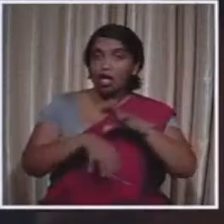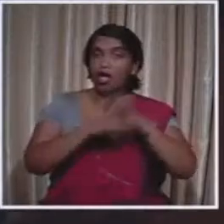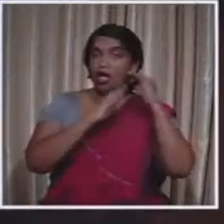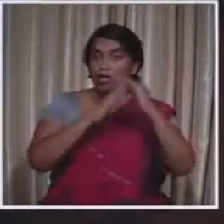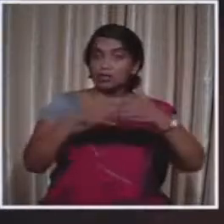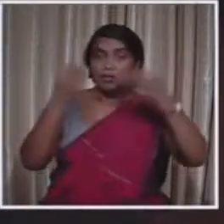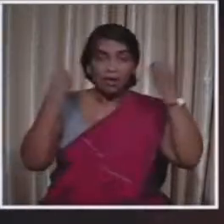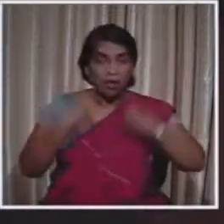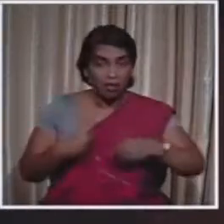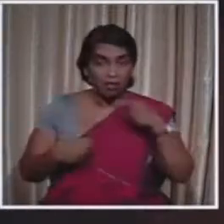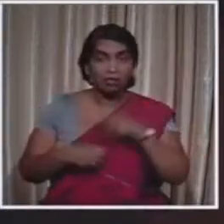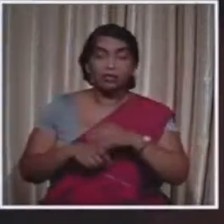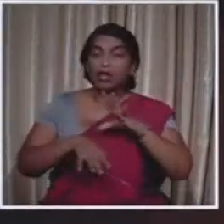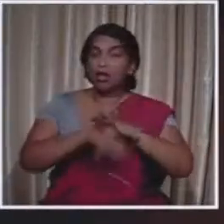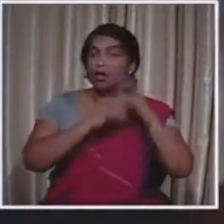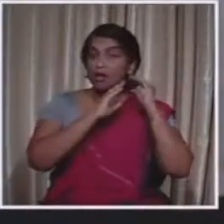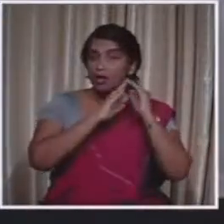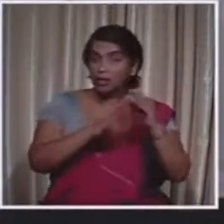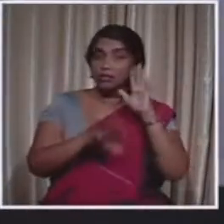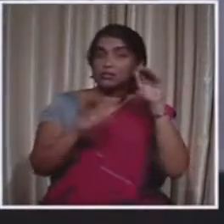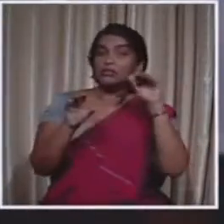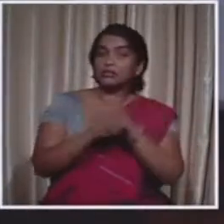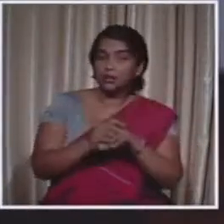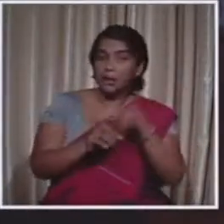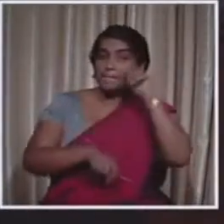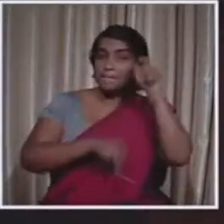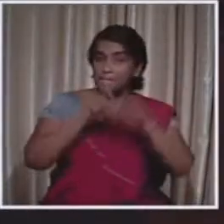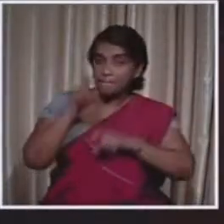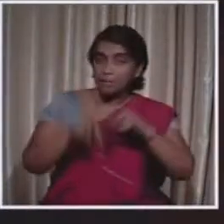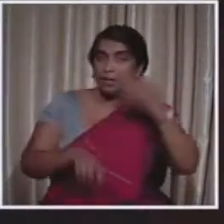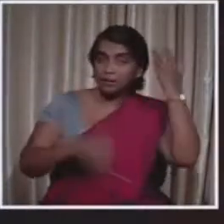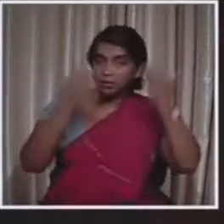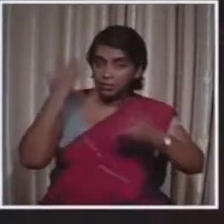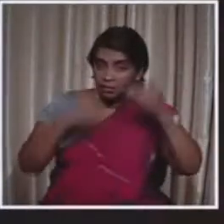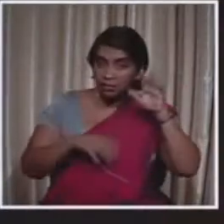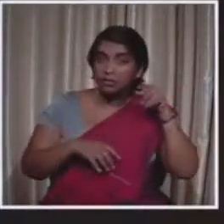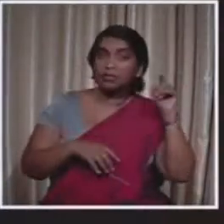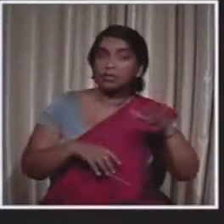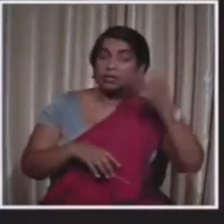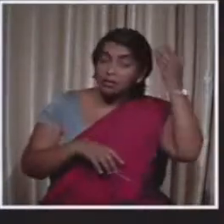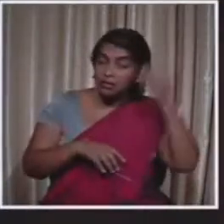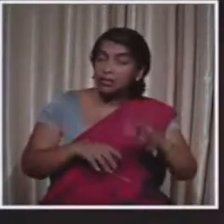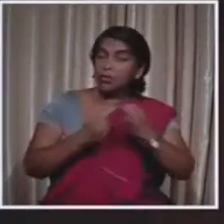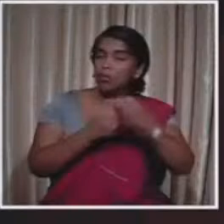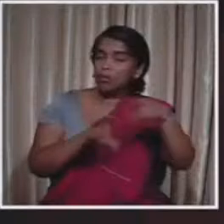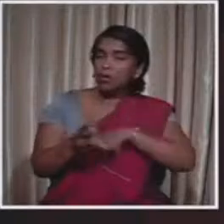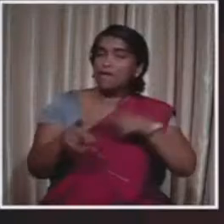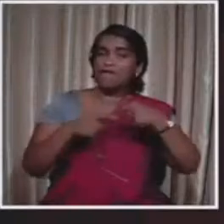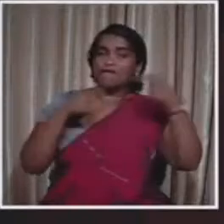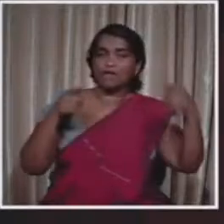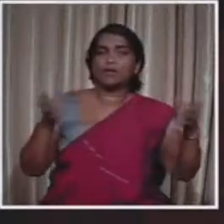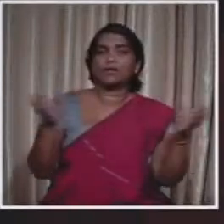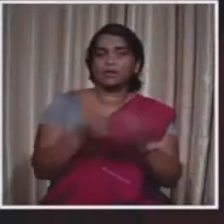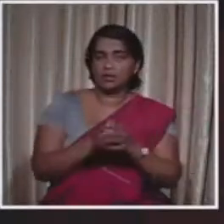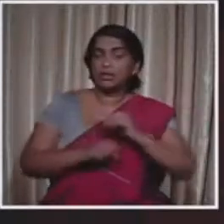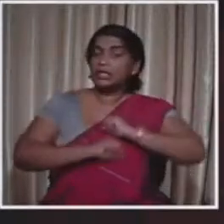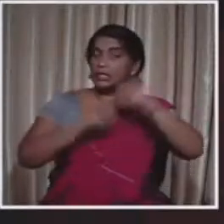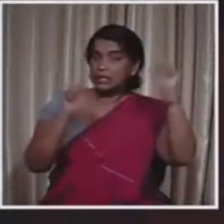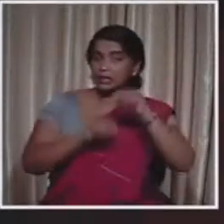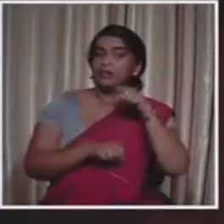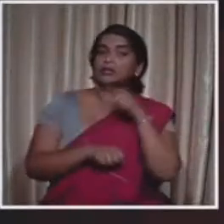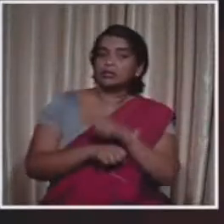පද්ධති අක්‍රීය වුණොත් ඒ රෝහල් වල ඉන්න ජනතාව මරණයට පත් වුණොත් ඒ වගකීම සමස්ත විපක්ෂයම ගන්න ඕන මේ